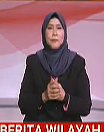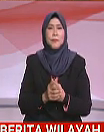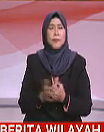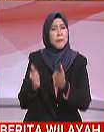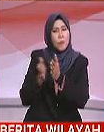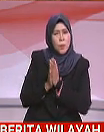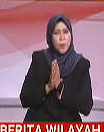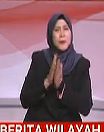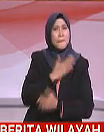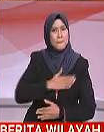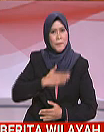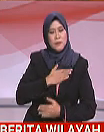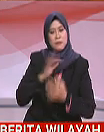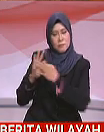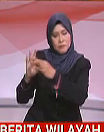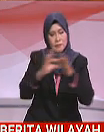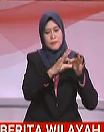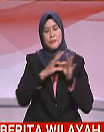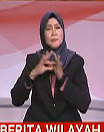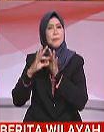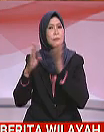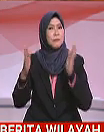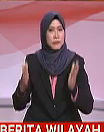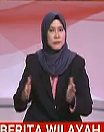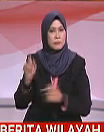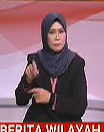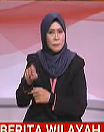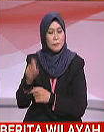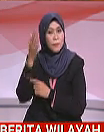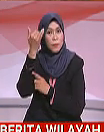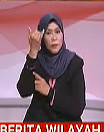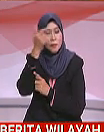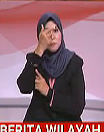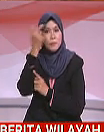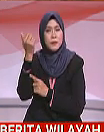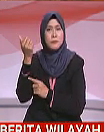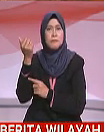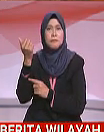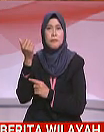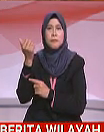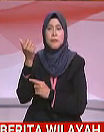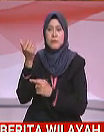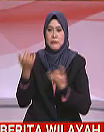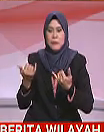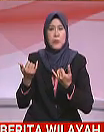meminta kerjasama orang ramai kerana sekarang ini ia lebih mirip kepada